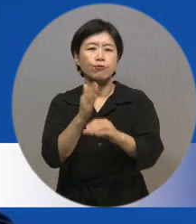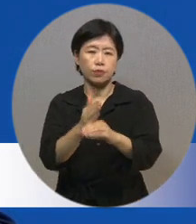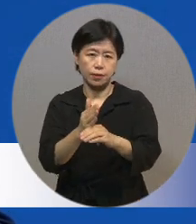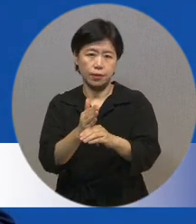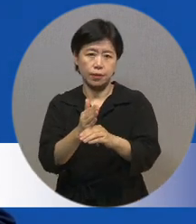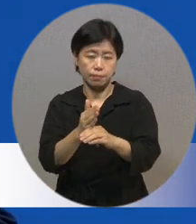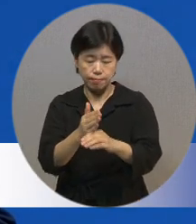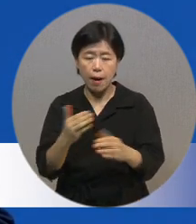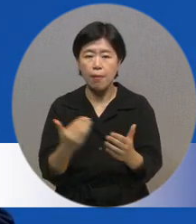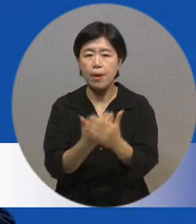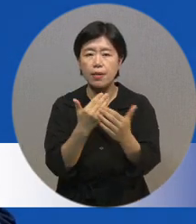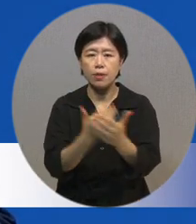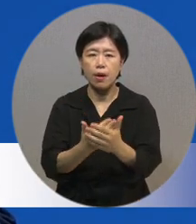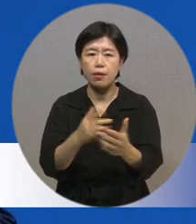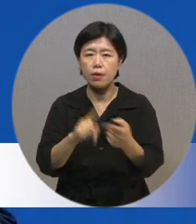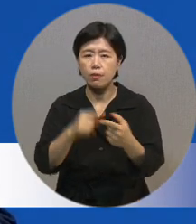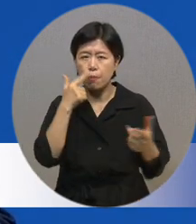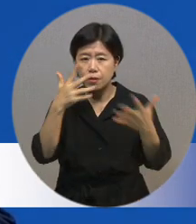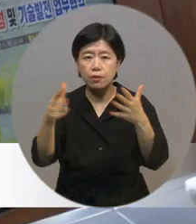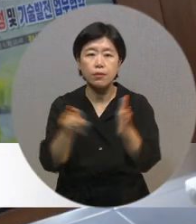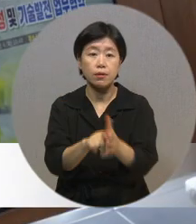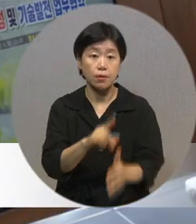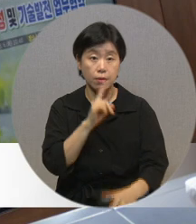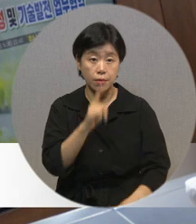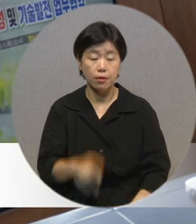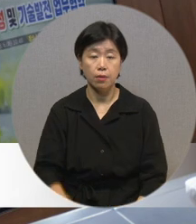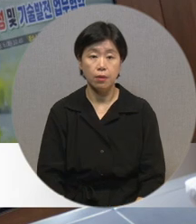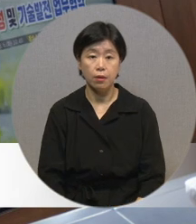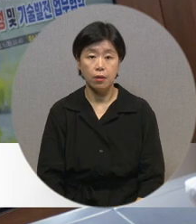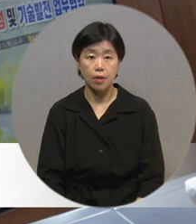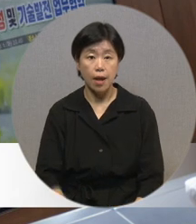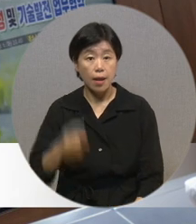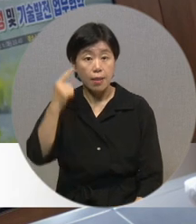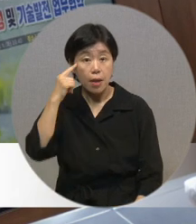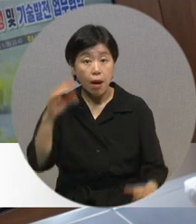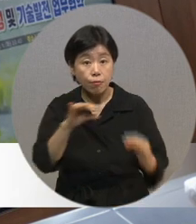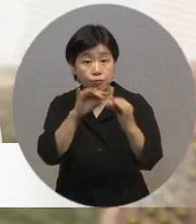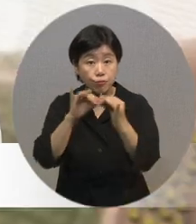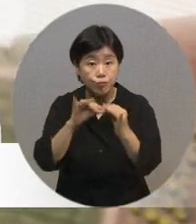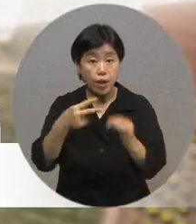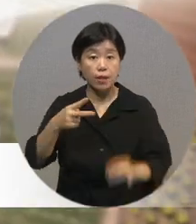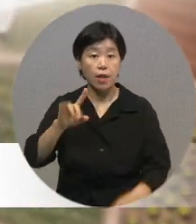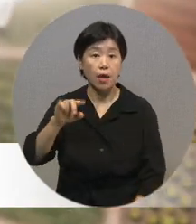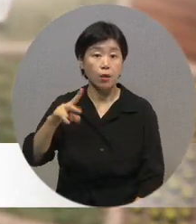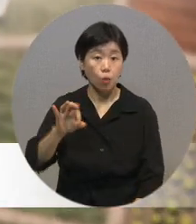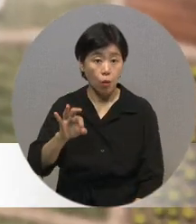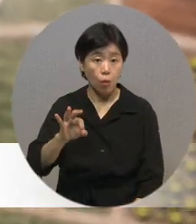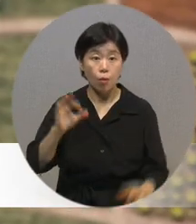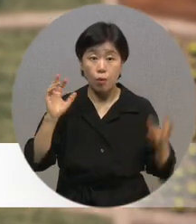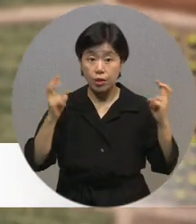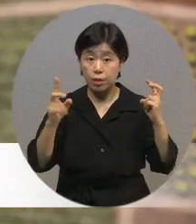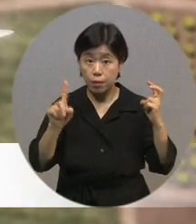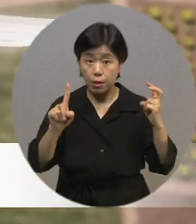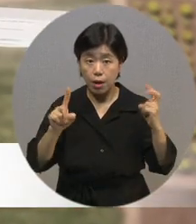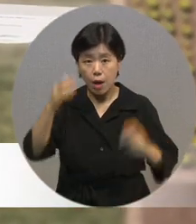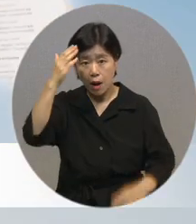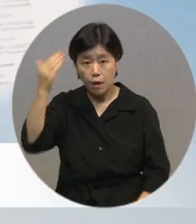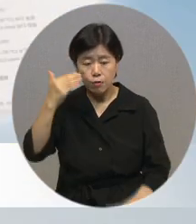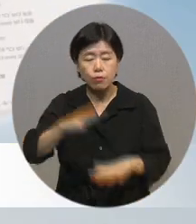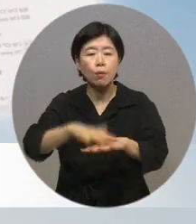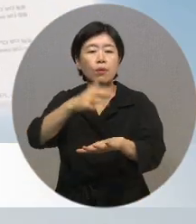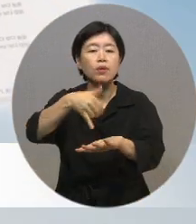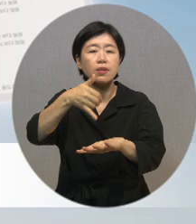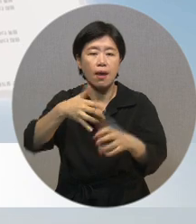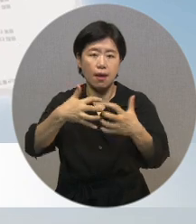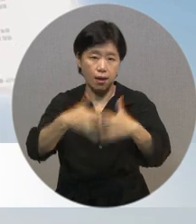기폭제가 될 것이라 확신한다고 말했습니다. 뜻을 함께하게 된 대동은 국내 농기계 1위 기업으로